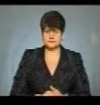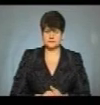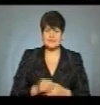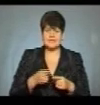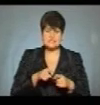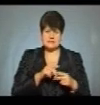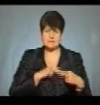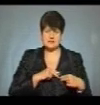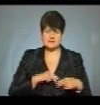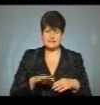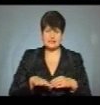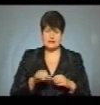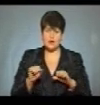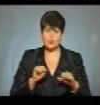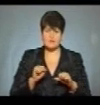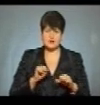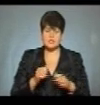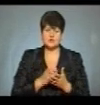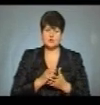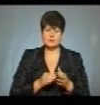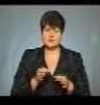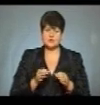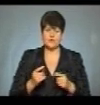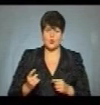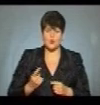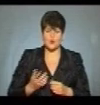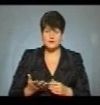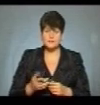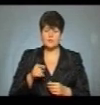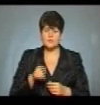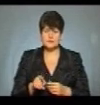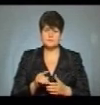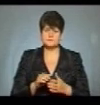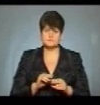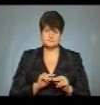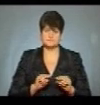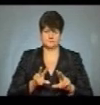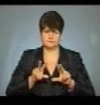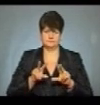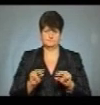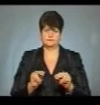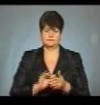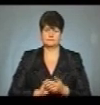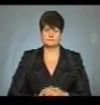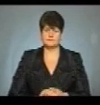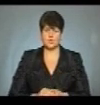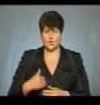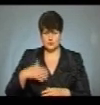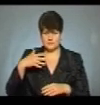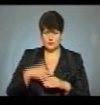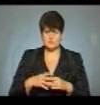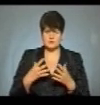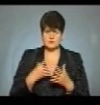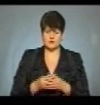Це працівники територіального управління Служби судової охорони. Вони складають присягу. Усвідомлюючи свою